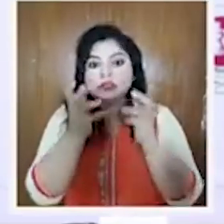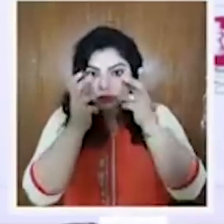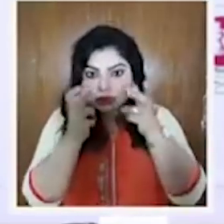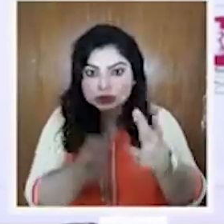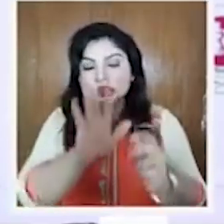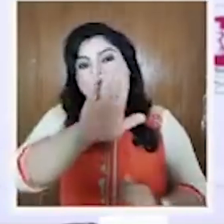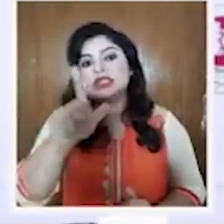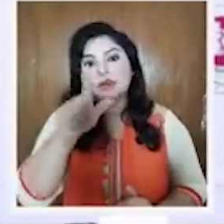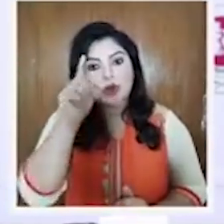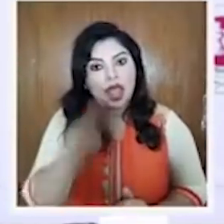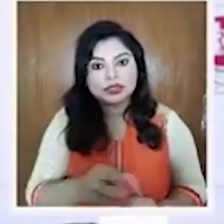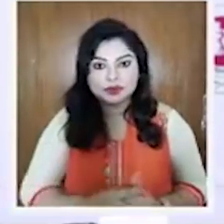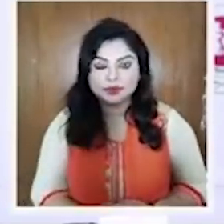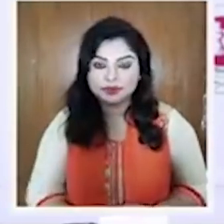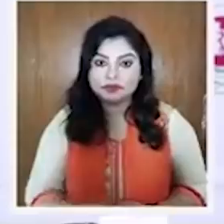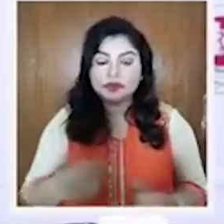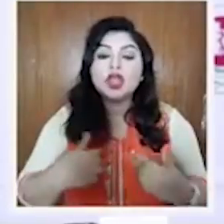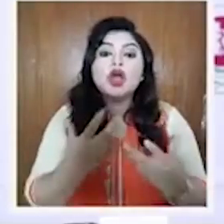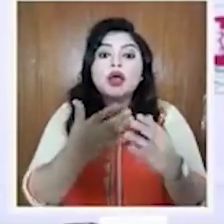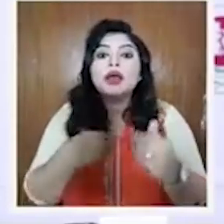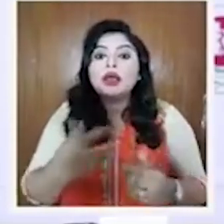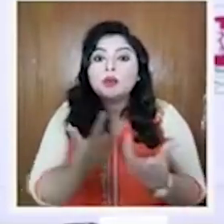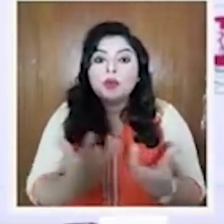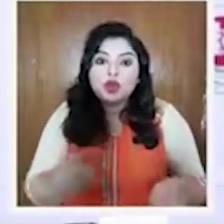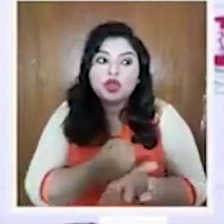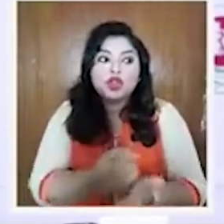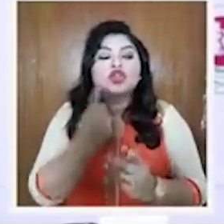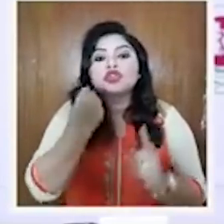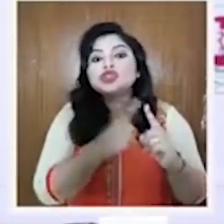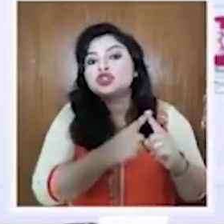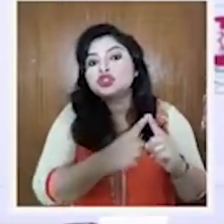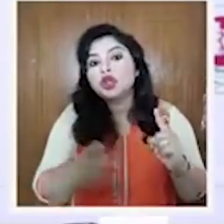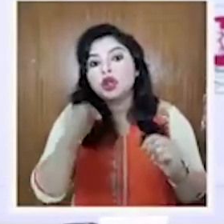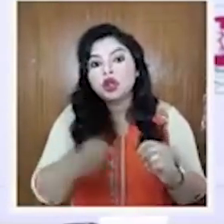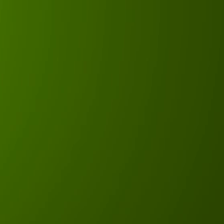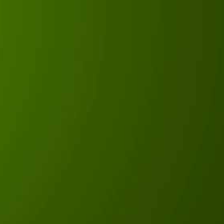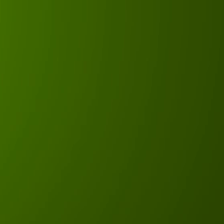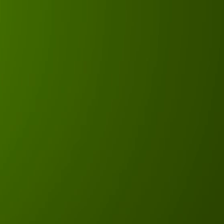3,79,662 জন। বর্তমানে কোয়ারেন্টাইনে আছেন 56,824 জন।